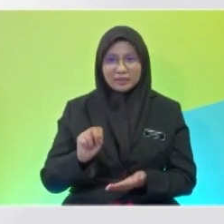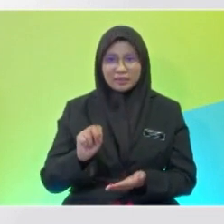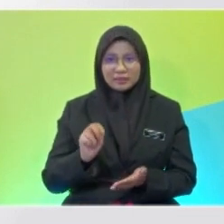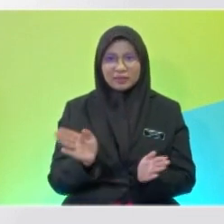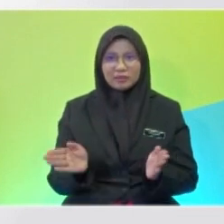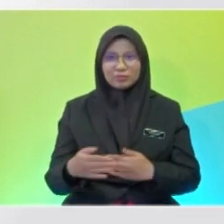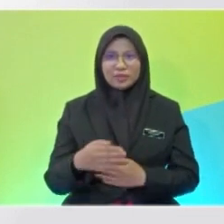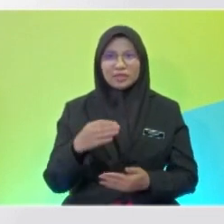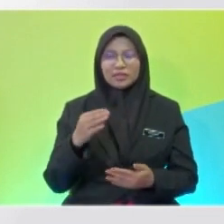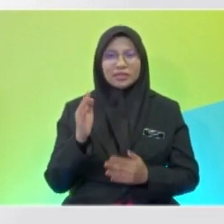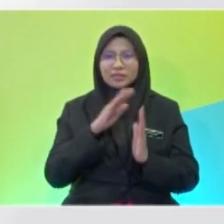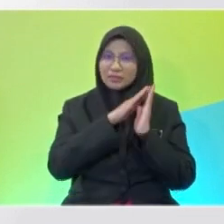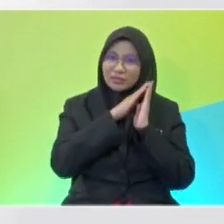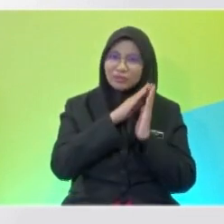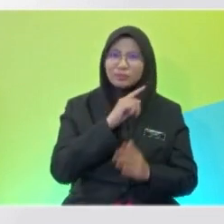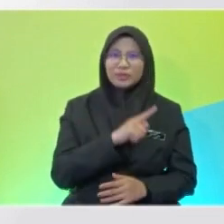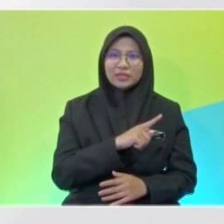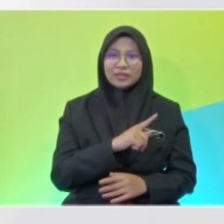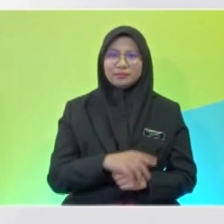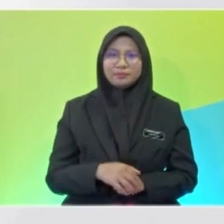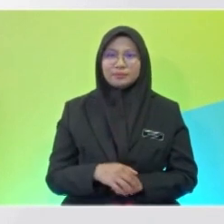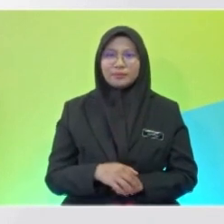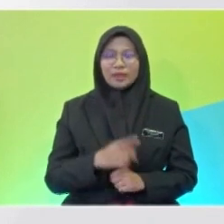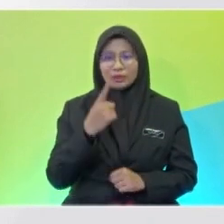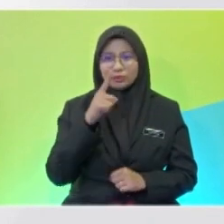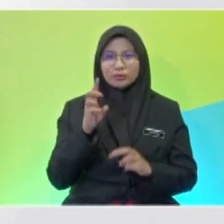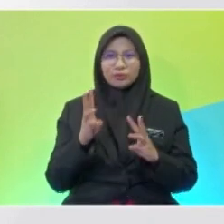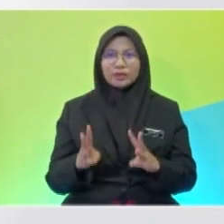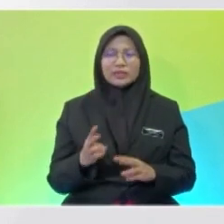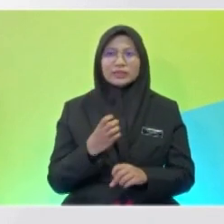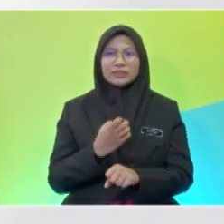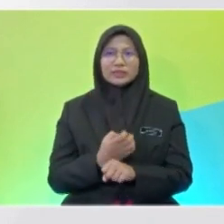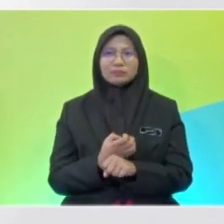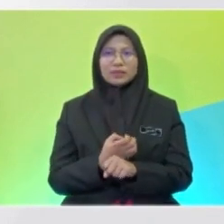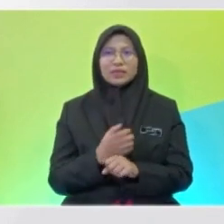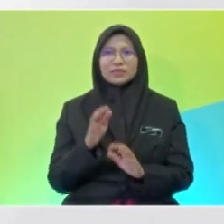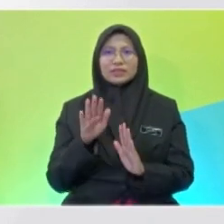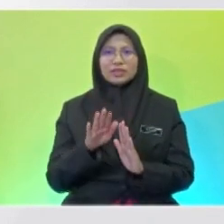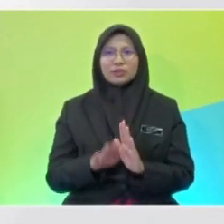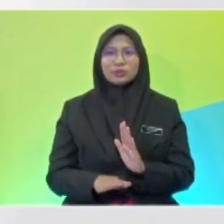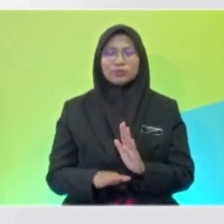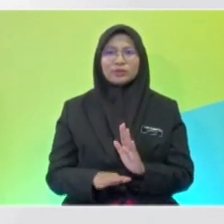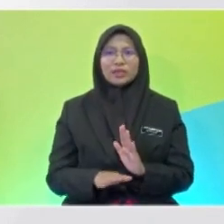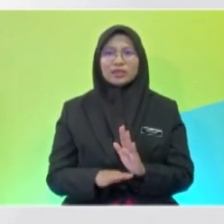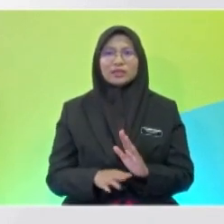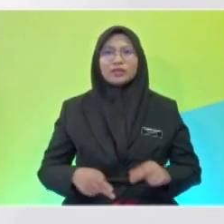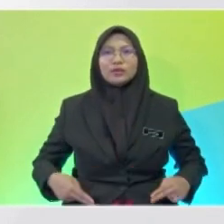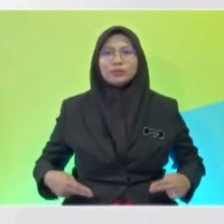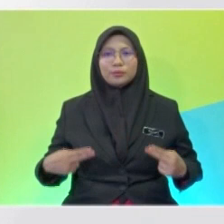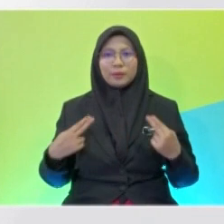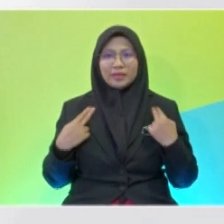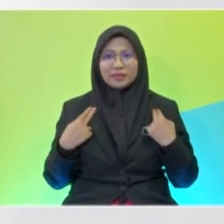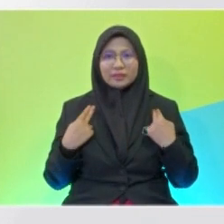dalam gambar untuk kegunaan warga emas yang kurang upaya jadi Selanjutnya membulatkan dari grafik tersebut